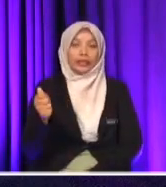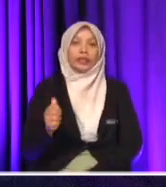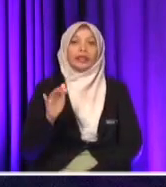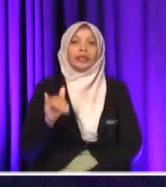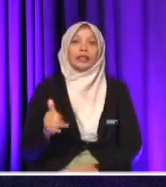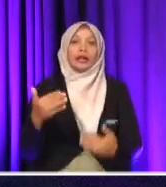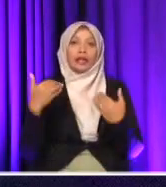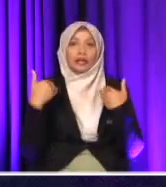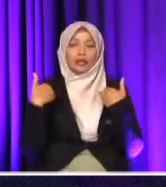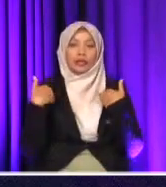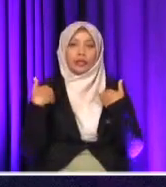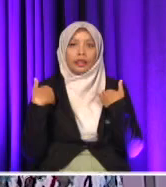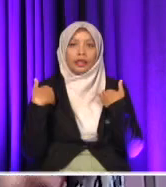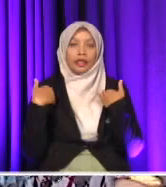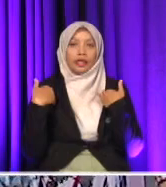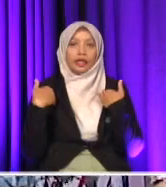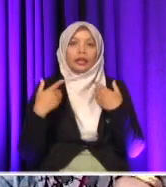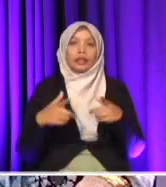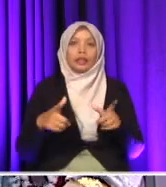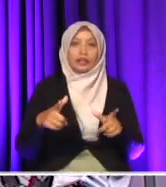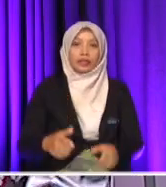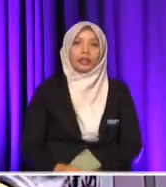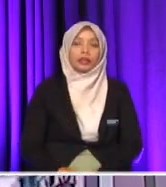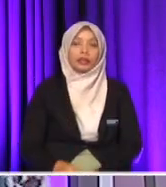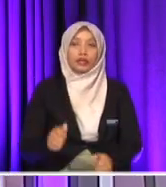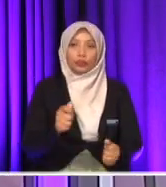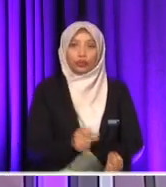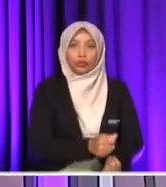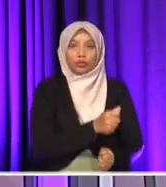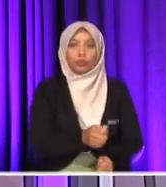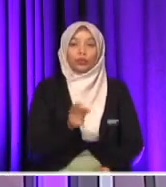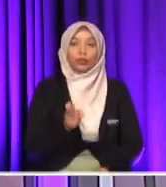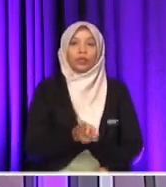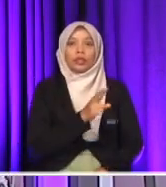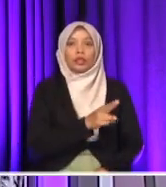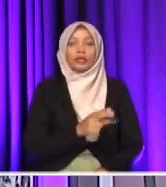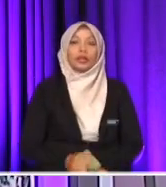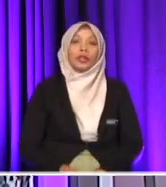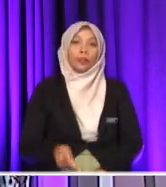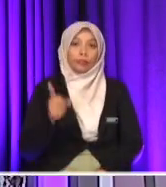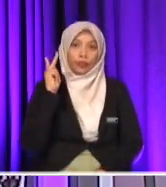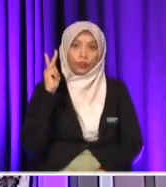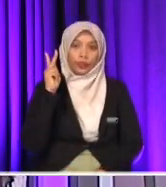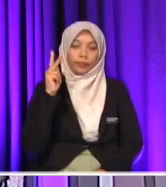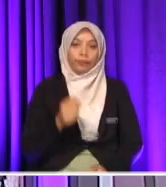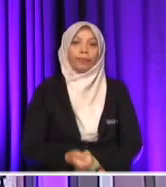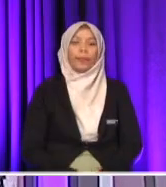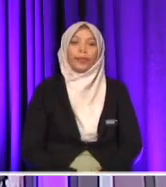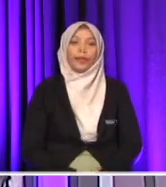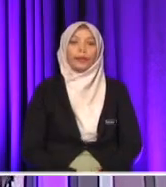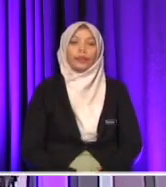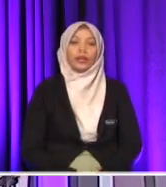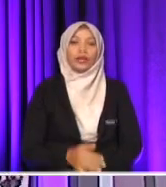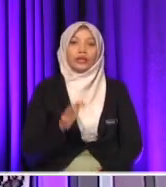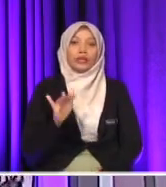litar arus ulang alik ini, okay, selain daripada perintang, okay, kita ada pemuat. Okey, namanya pemuat ataupun kapasitor. Okey,